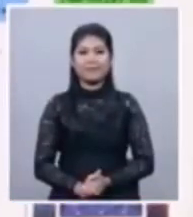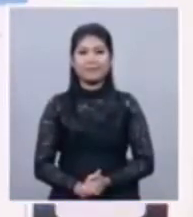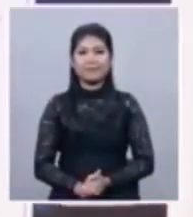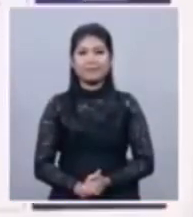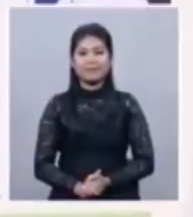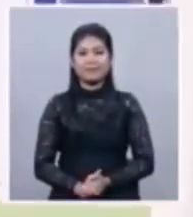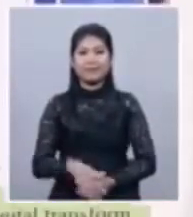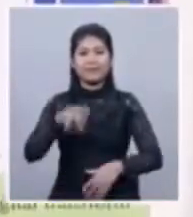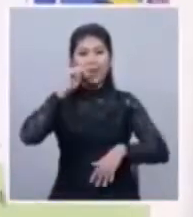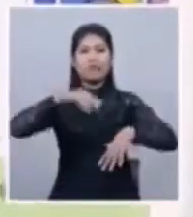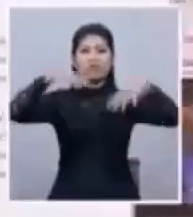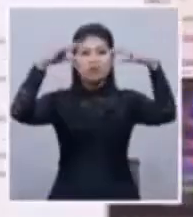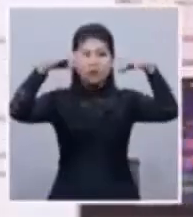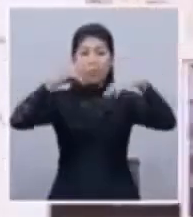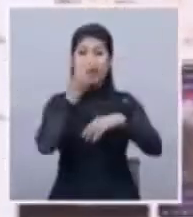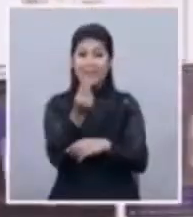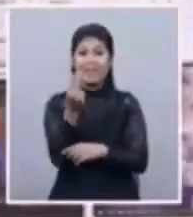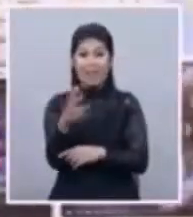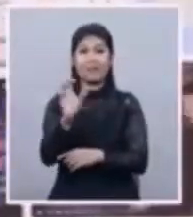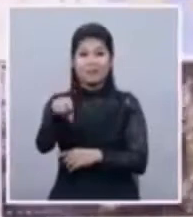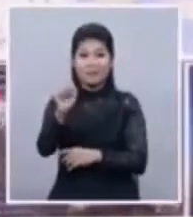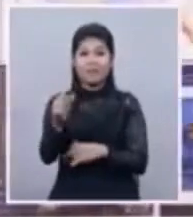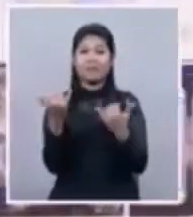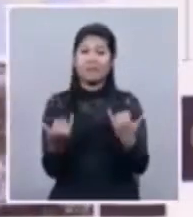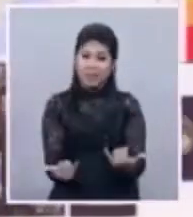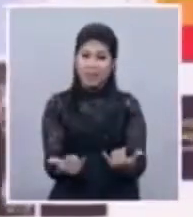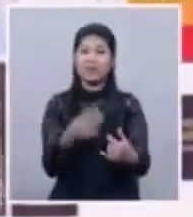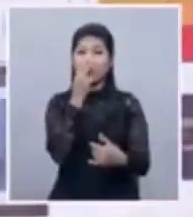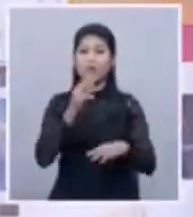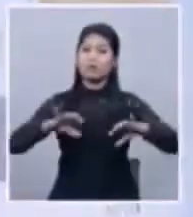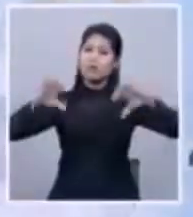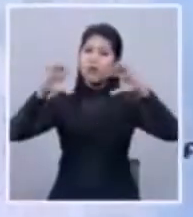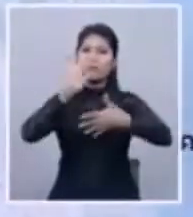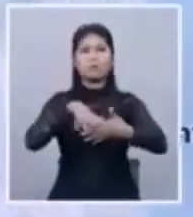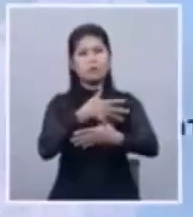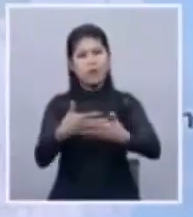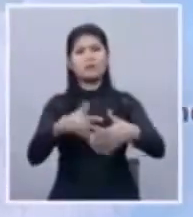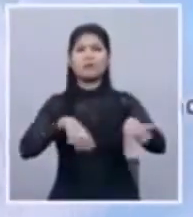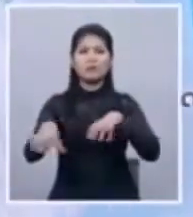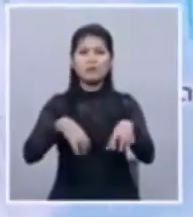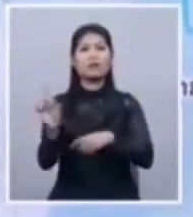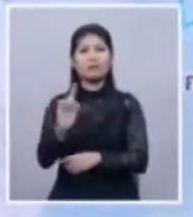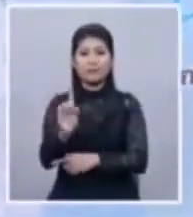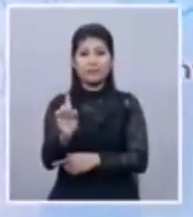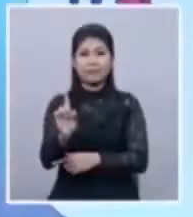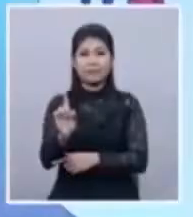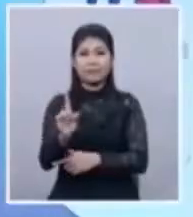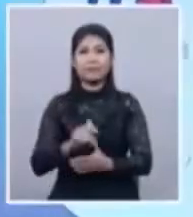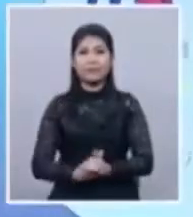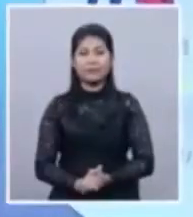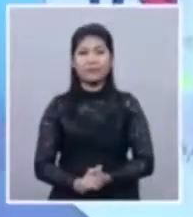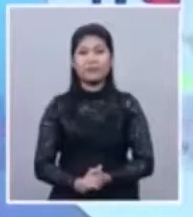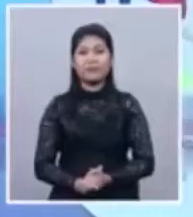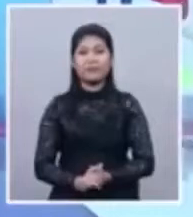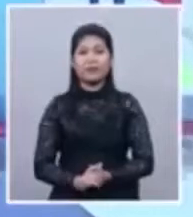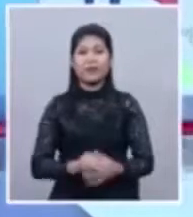เห็นปริมาณน้ำฝนในปีนี้กันไปแล้วนะคะทีนี้ค่ะเรามาดูกันว่ารัฐบาลจะมีแผนการรับมืออย่างไร เบื้องต้นเองนะฮะเ